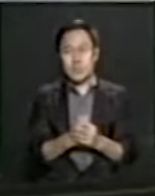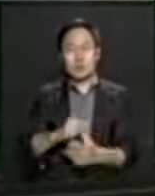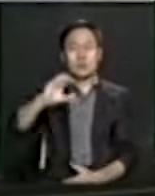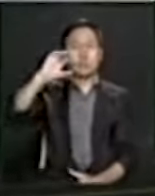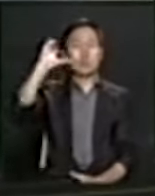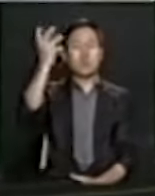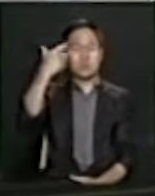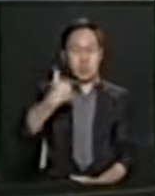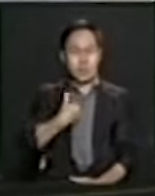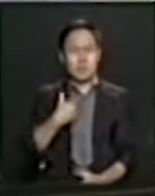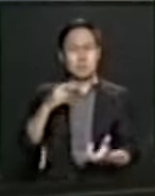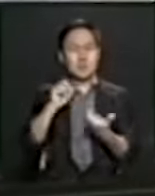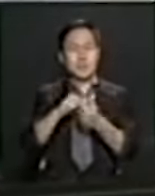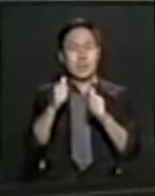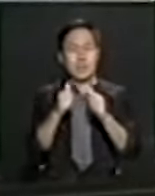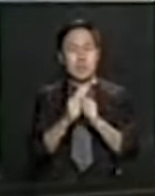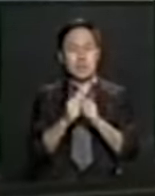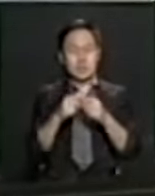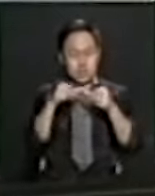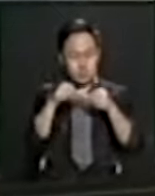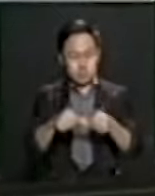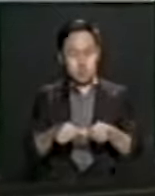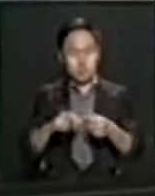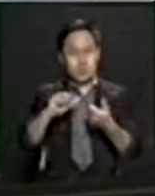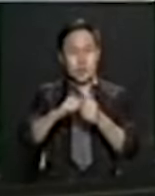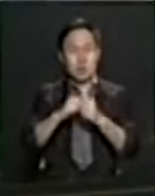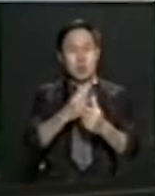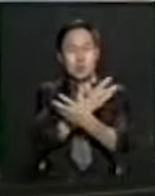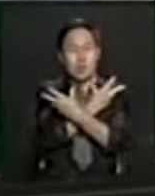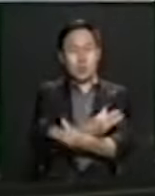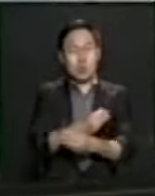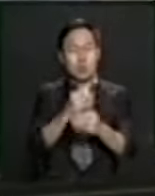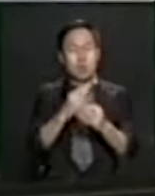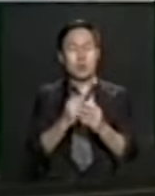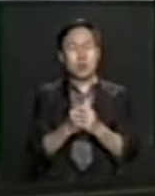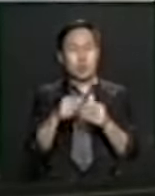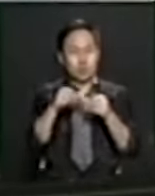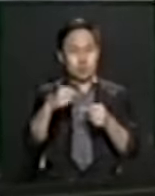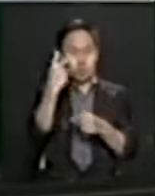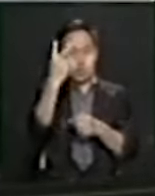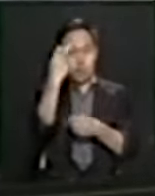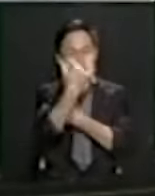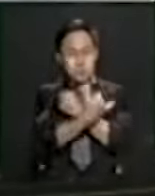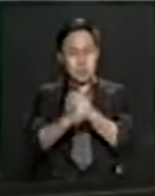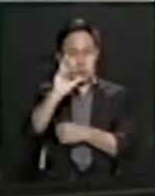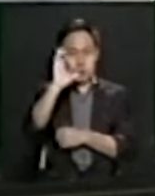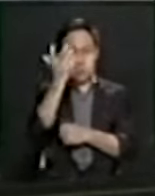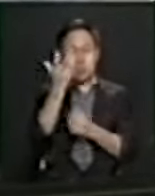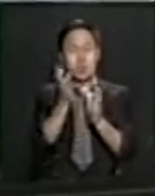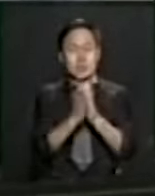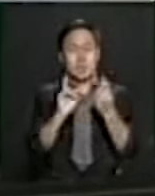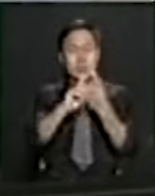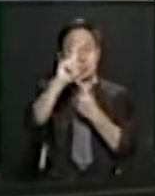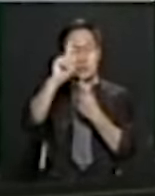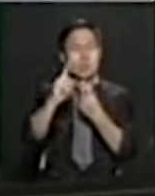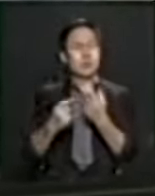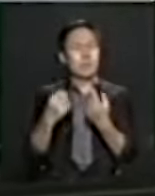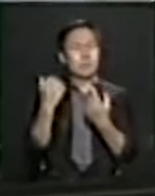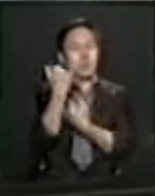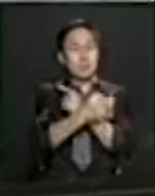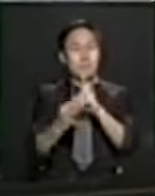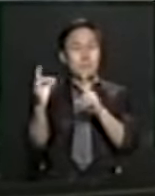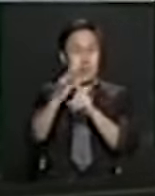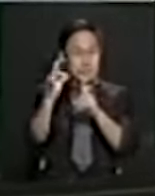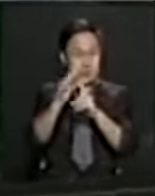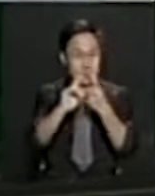กนี่มีเหลือโปลิโออยู่แค่2ประเทศประเทศไทยไม่มีมานานแล้วหลายปีแล้วก็ตอนนี้มีอยู่ปากีสถานและ